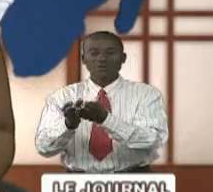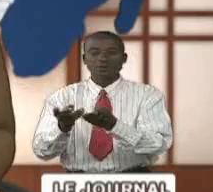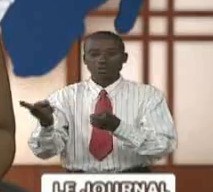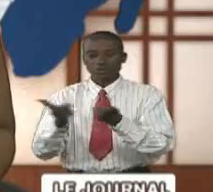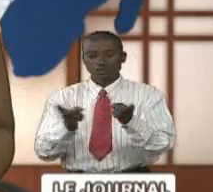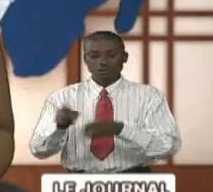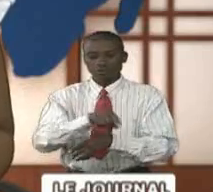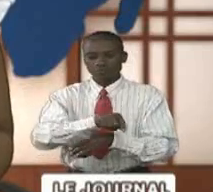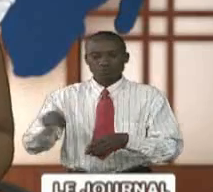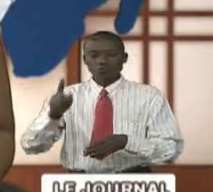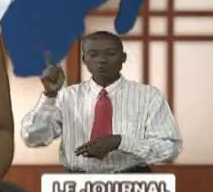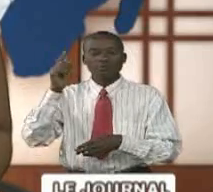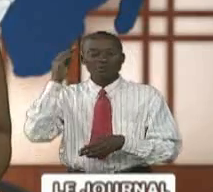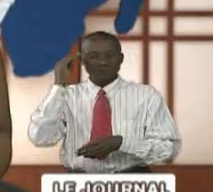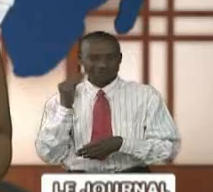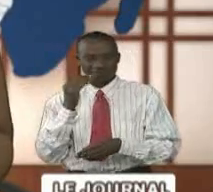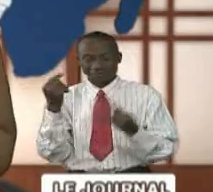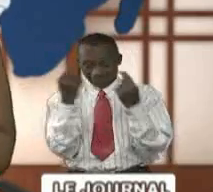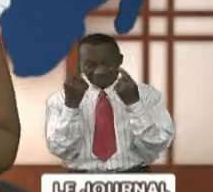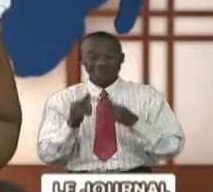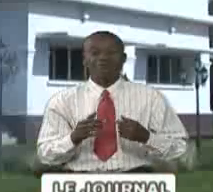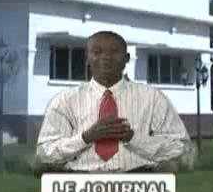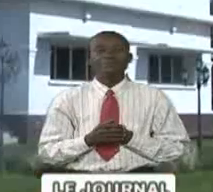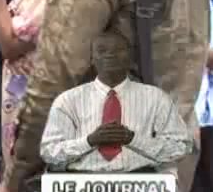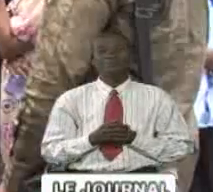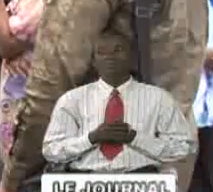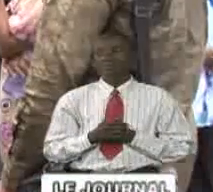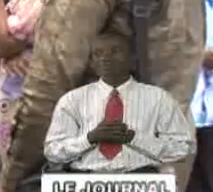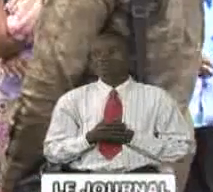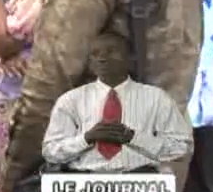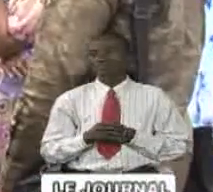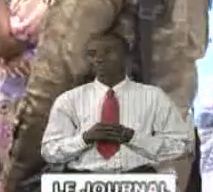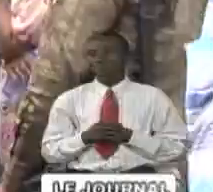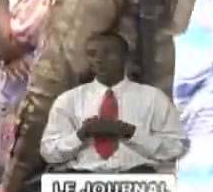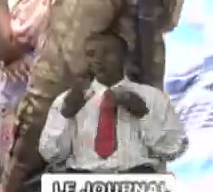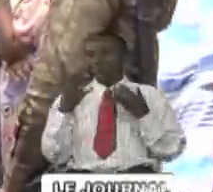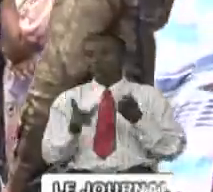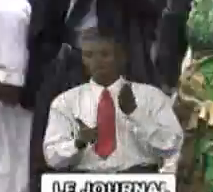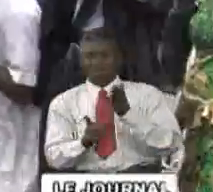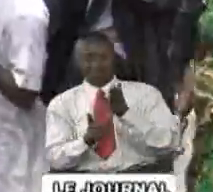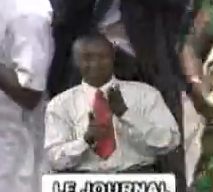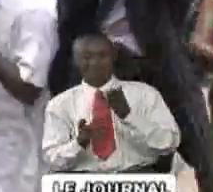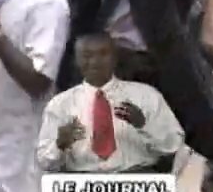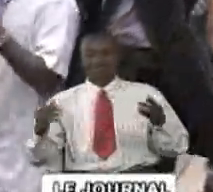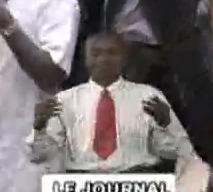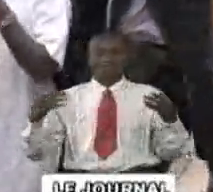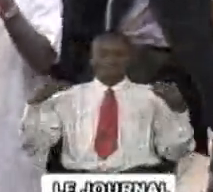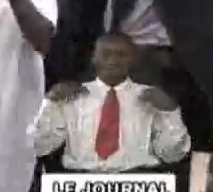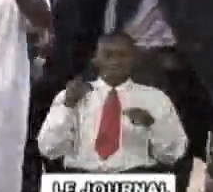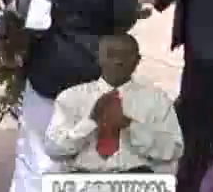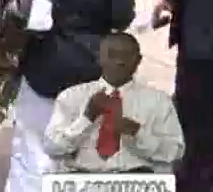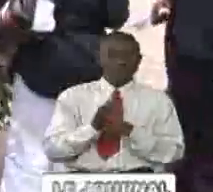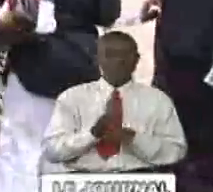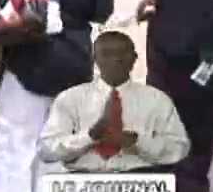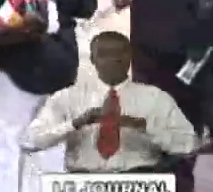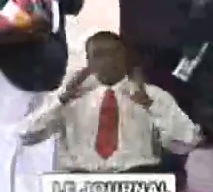M. John Hussein Boupila. Regardez. Ils sont assistants, chefs des travaux, tous membres du corps